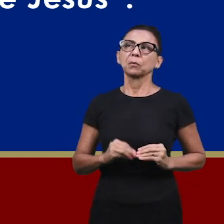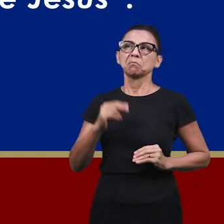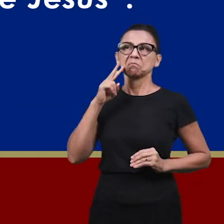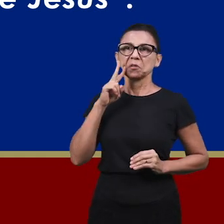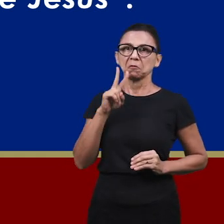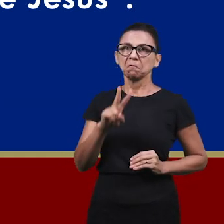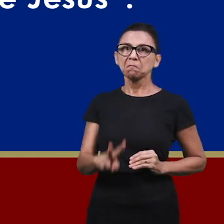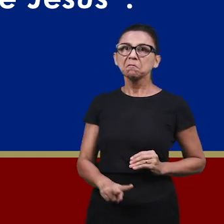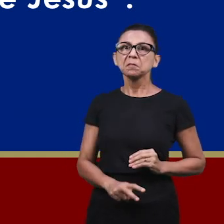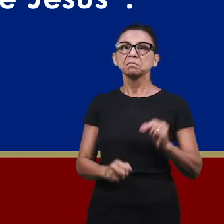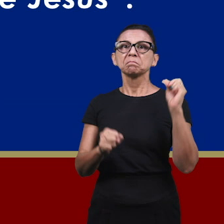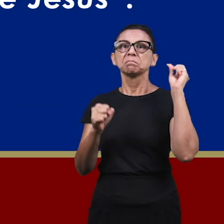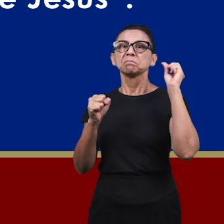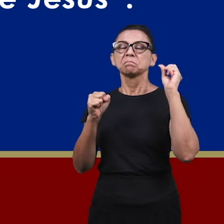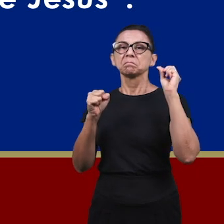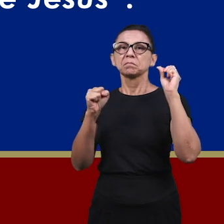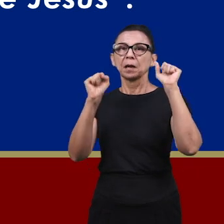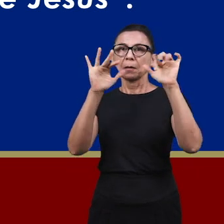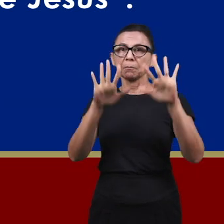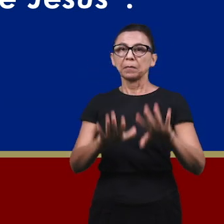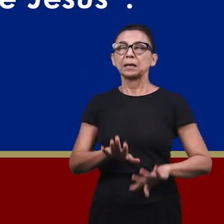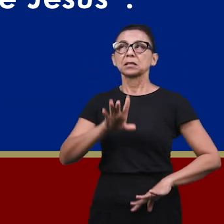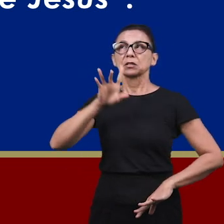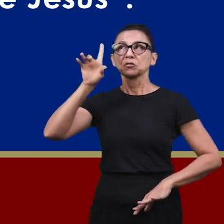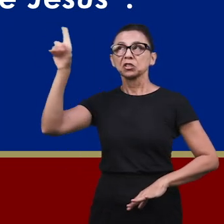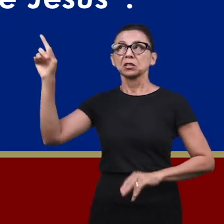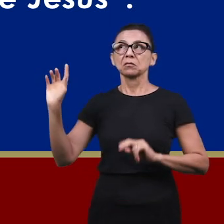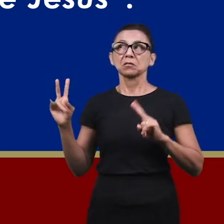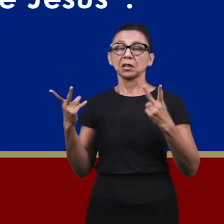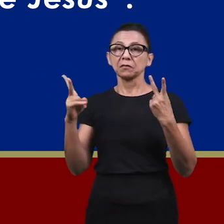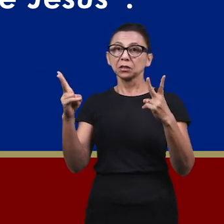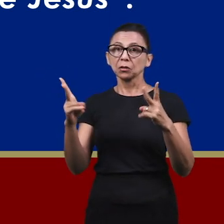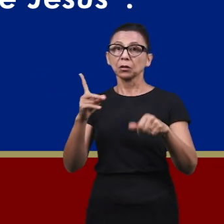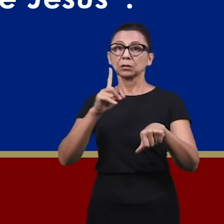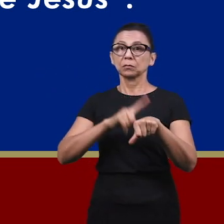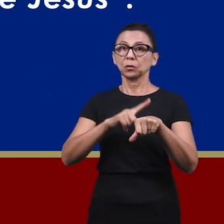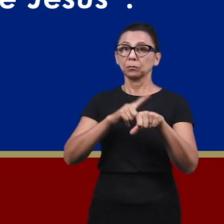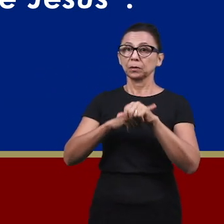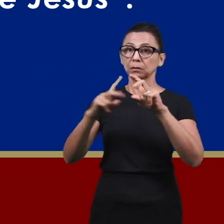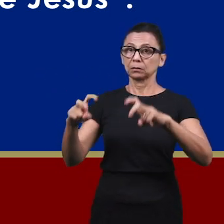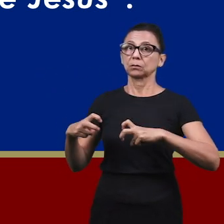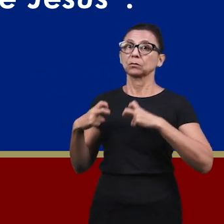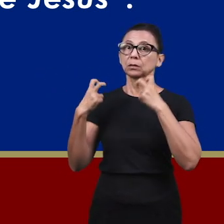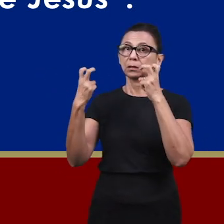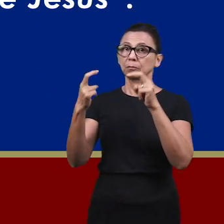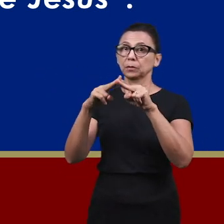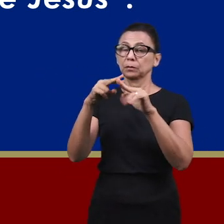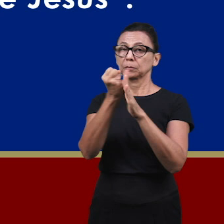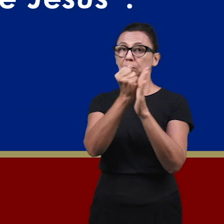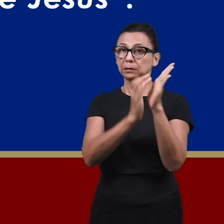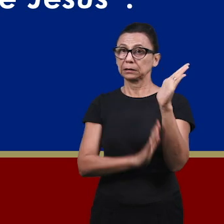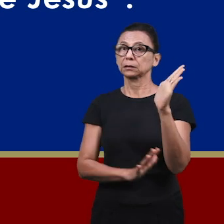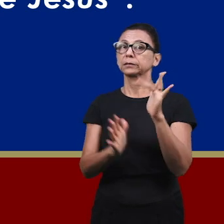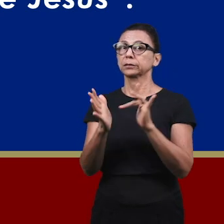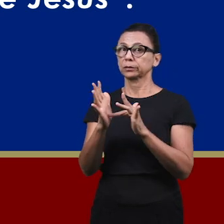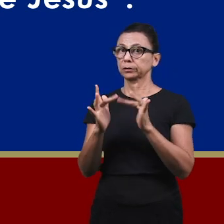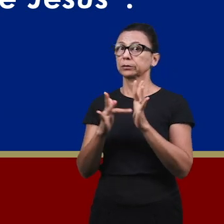contempler la grande délivrance que le Seigneur m'a donnée à travers la prière par le sang de